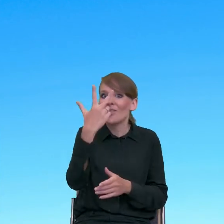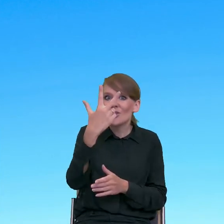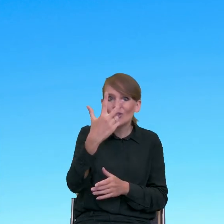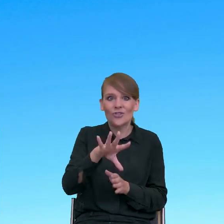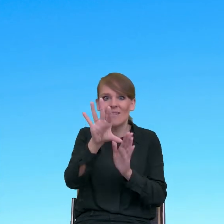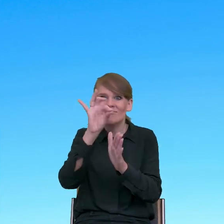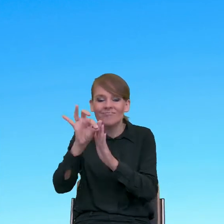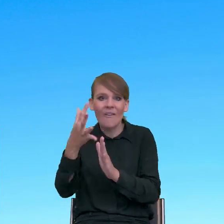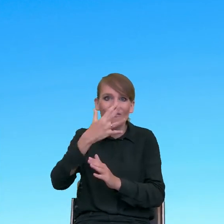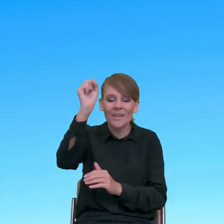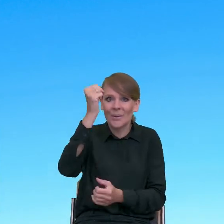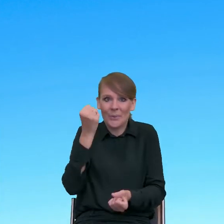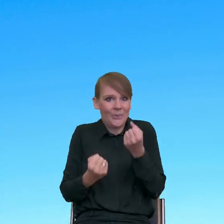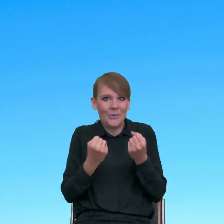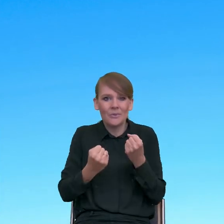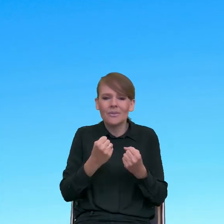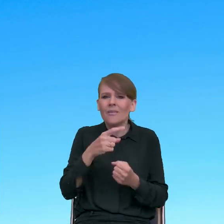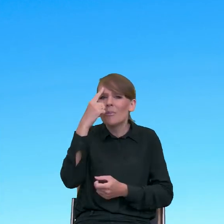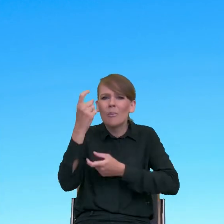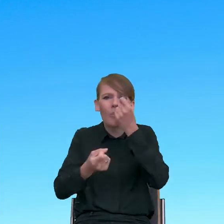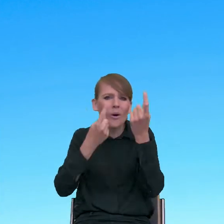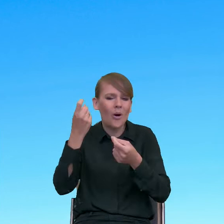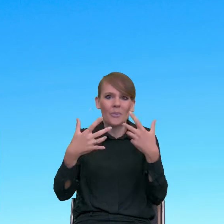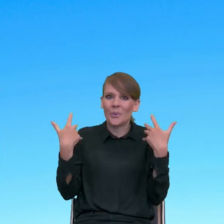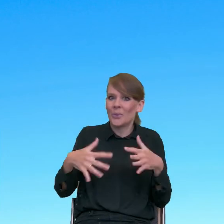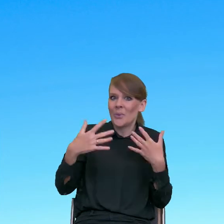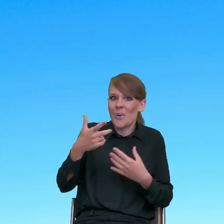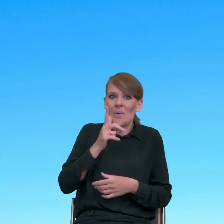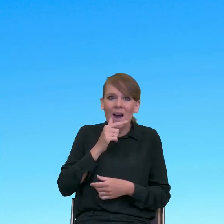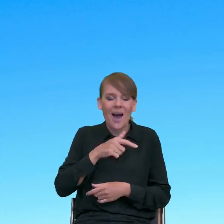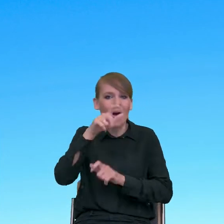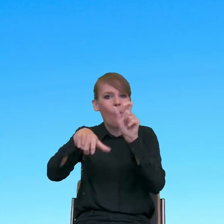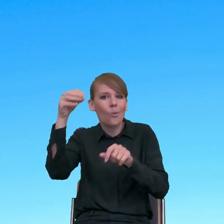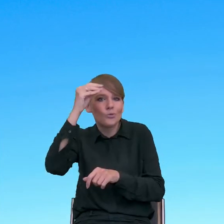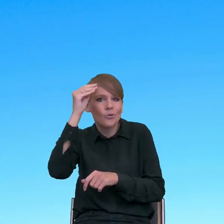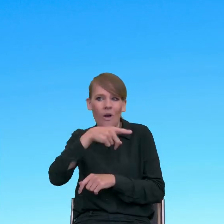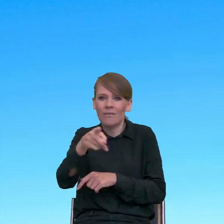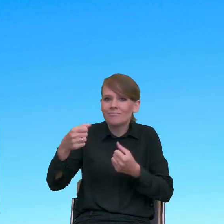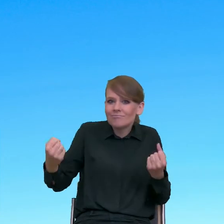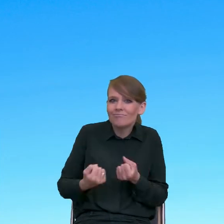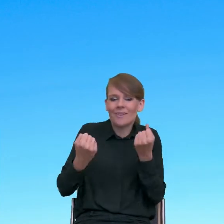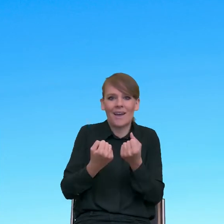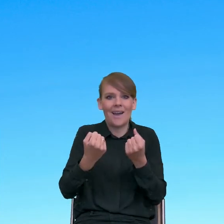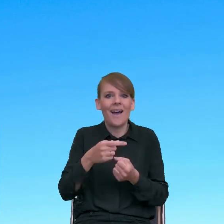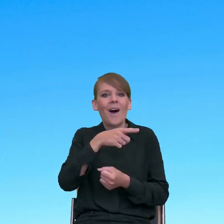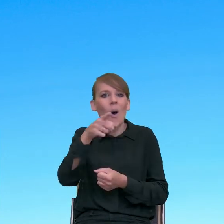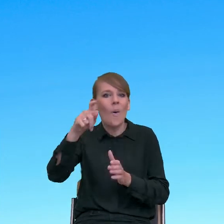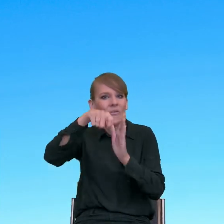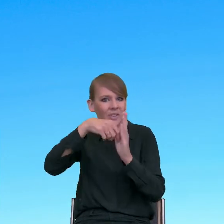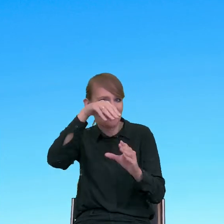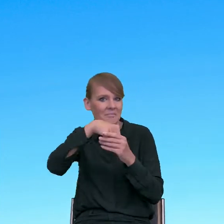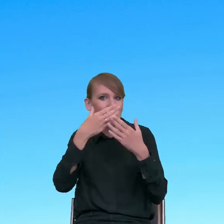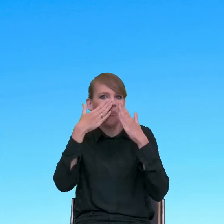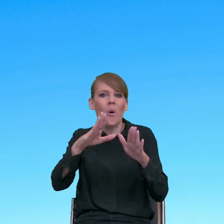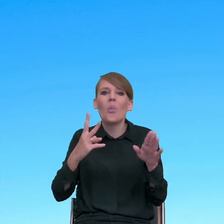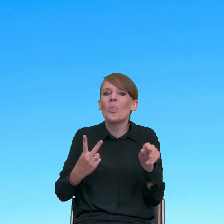zwycięzców. Jesteśmy pod ogromnym wrażeniem pomysłowości uczniów, a także ich zaangażowania. Pokazali w filmach, czym jest dla